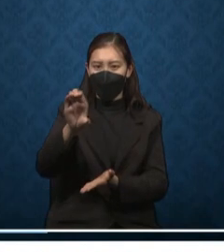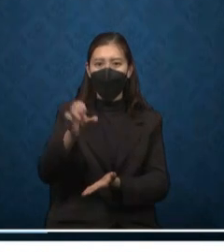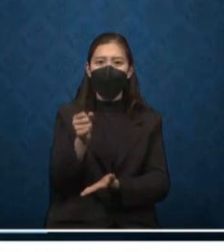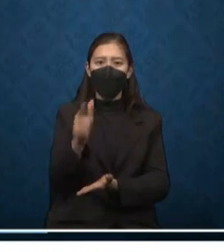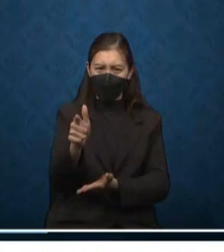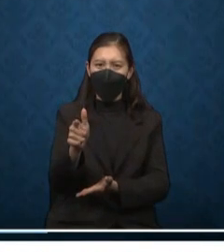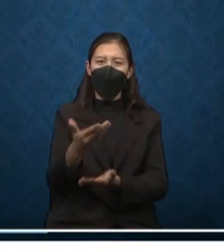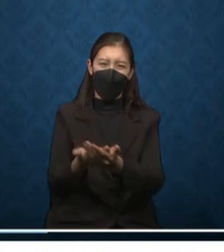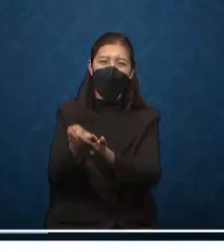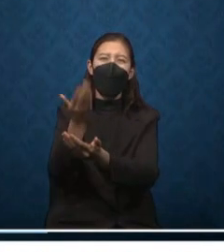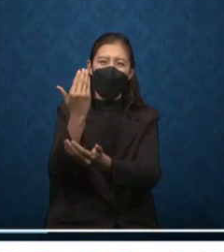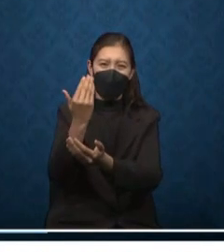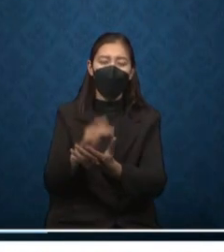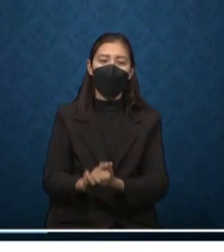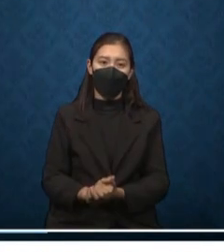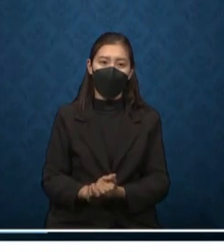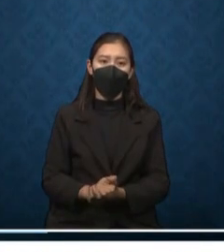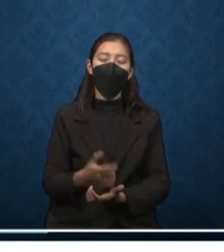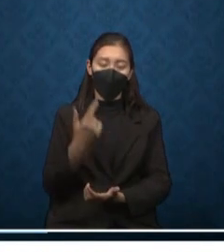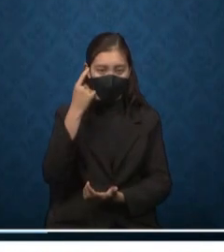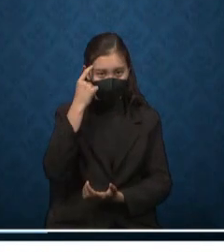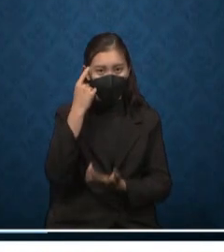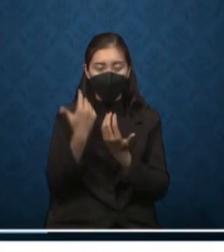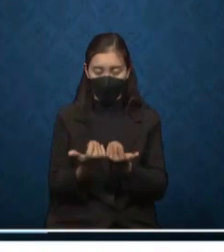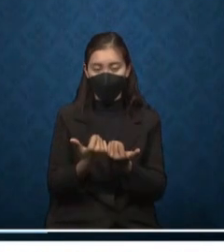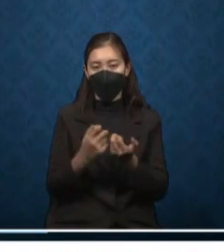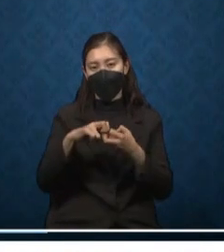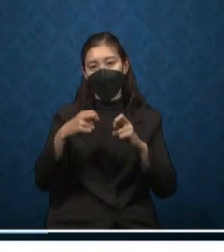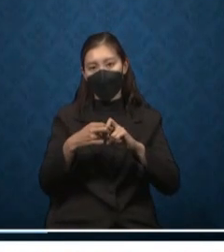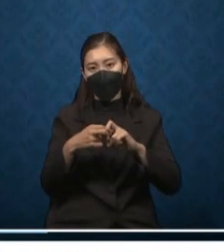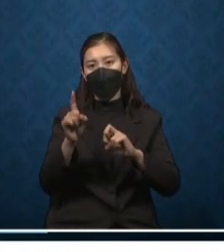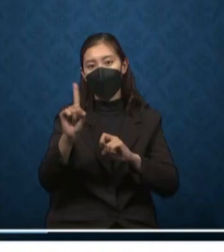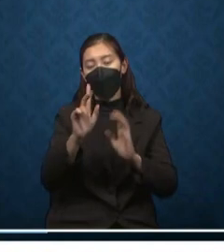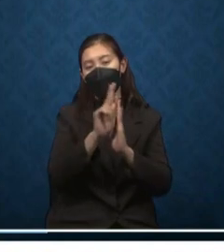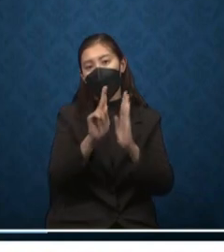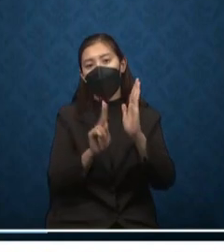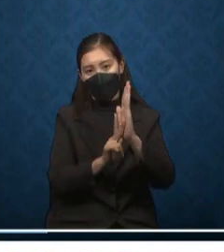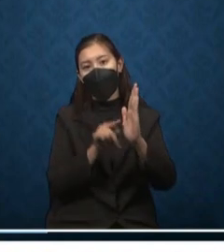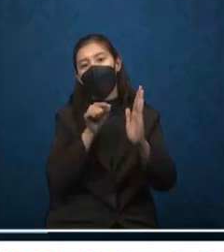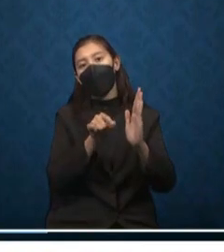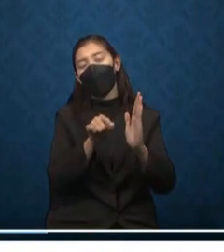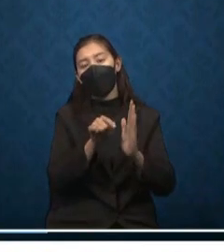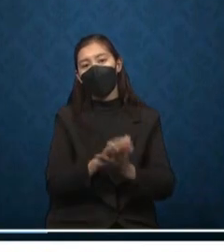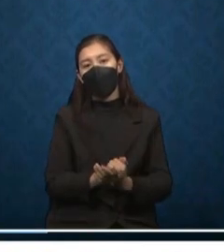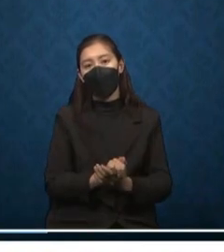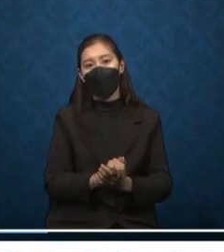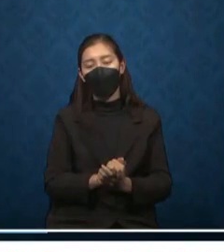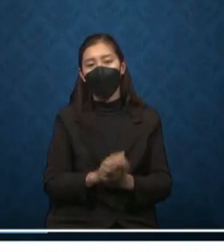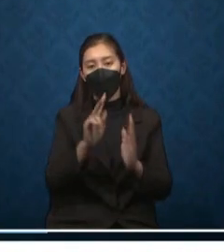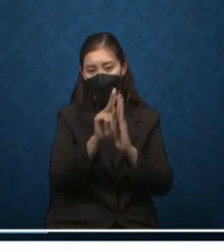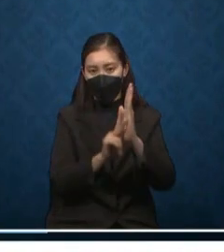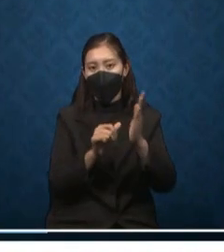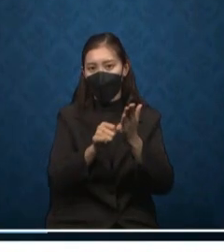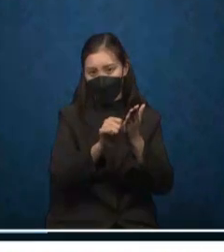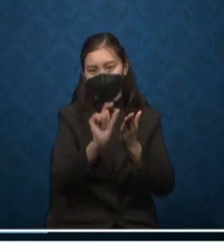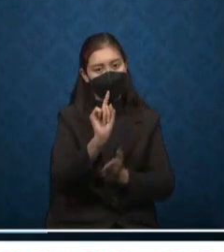านี้เราเชื่อว่ามันต้องแก้ด้วยข้อกฎหมายแต่ถ้าจะดูด้วยข้อกฎหมายที่จริงแล้วเคยร